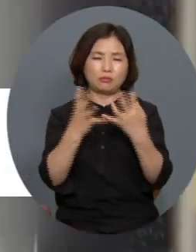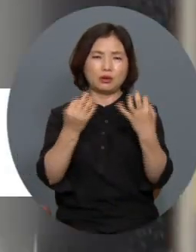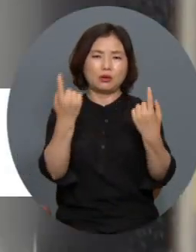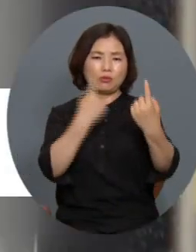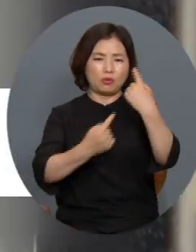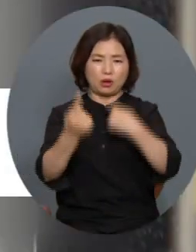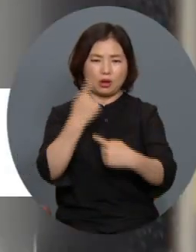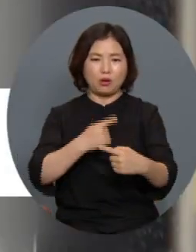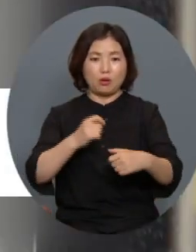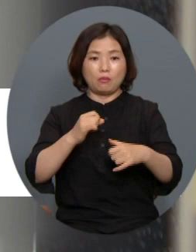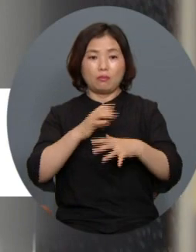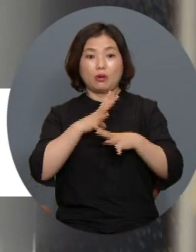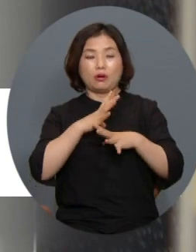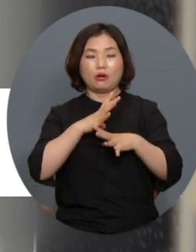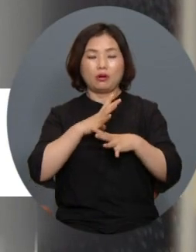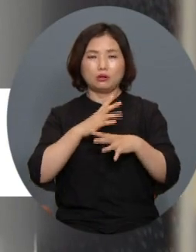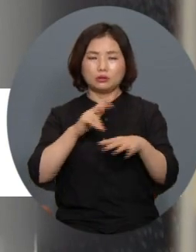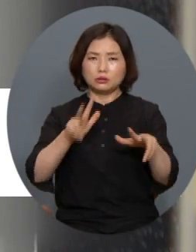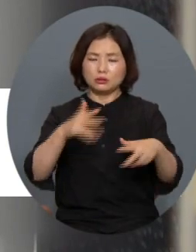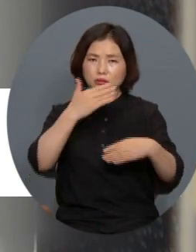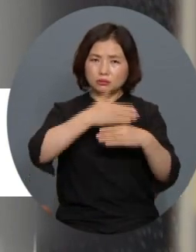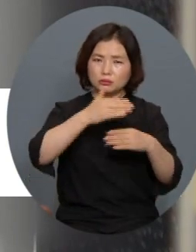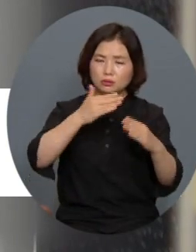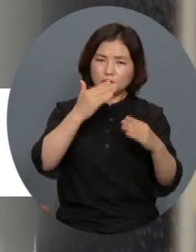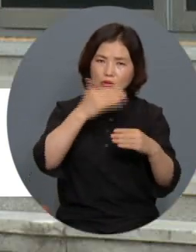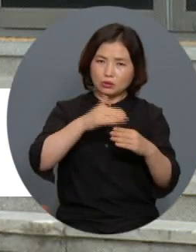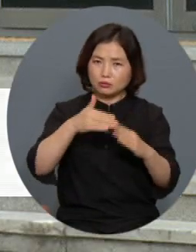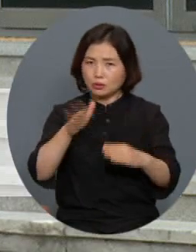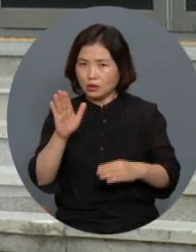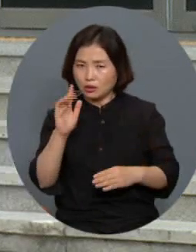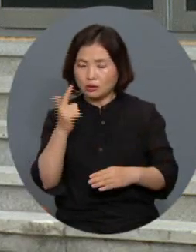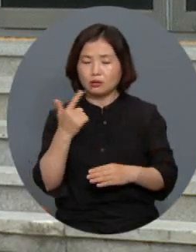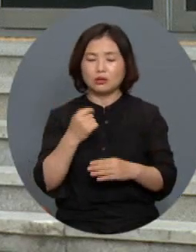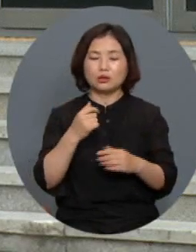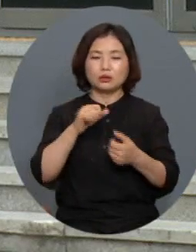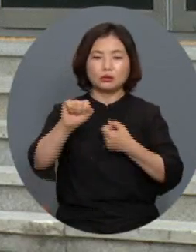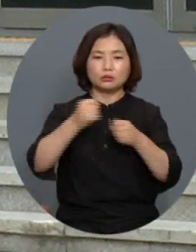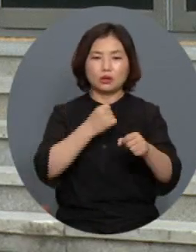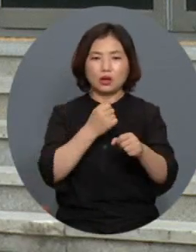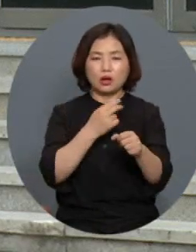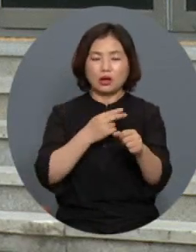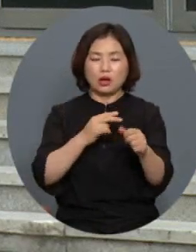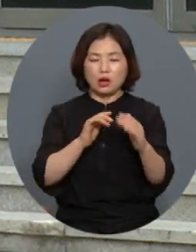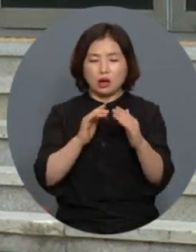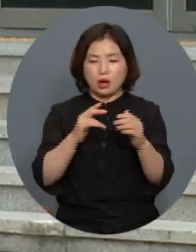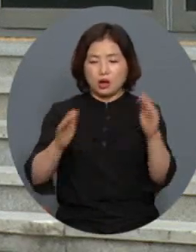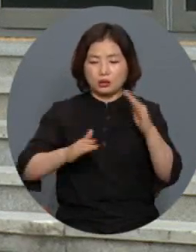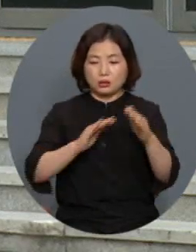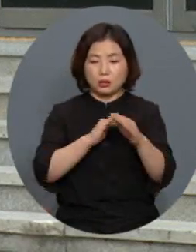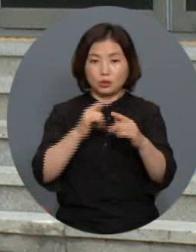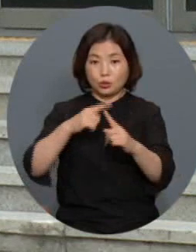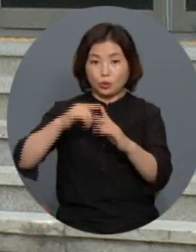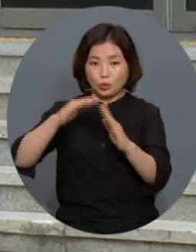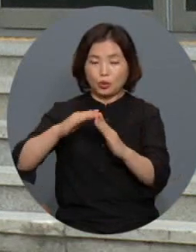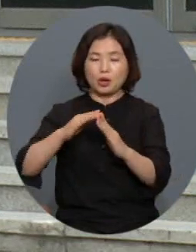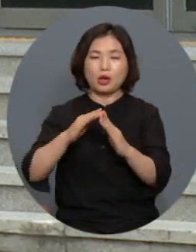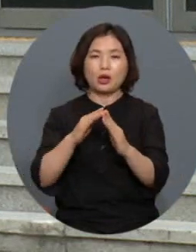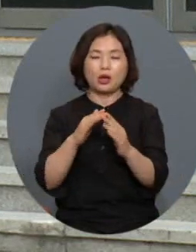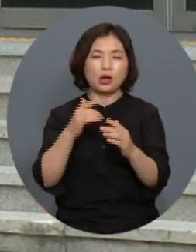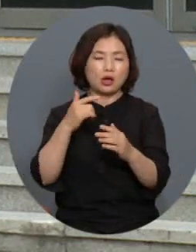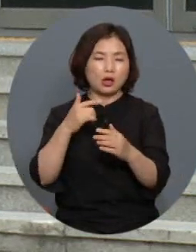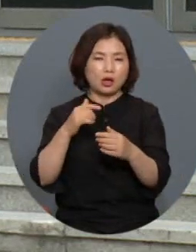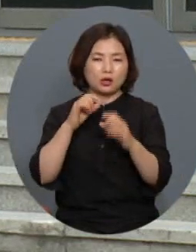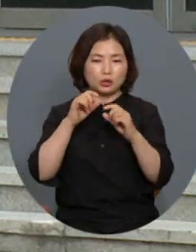거면 지금 안 그래도 문 닫고 들어가야 되나. 태권도 학원 원생 가족 가운데 이곳 교회 교역사